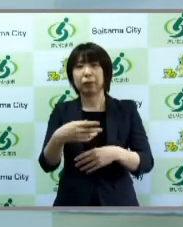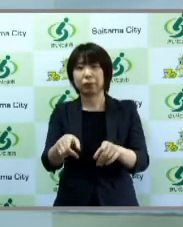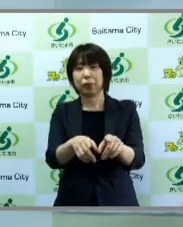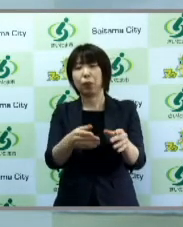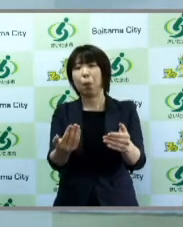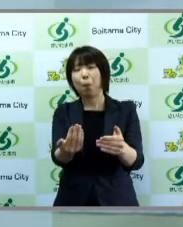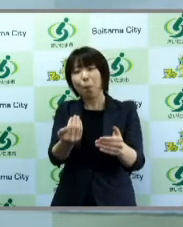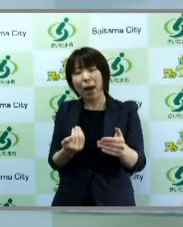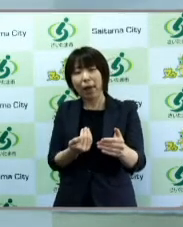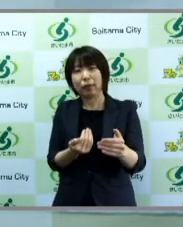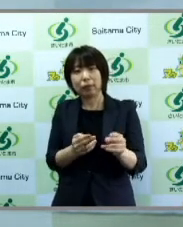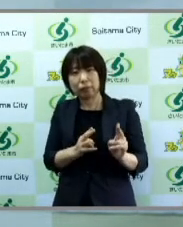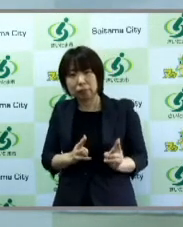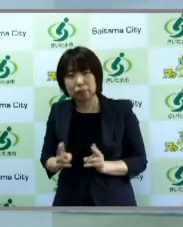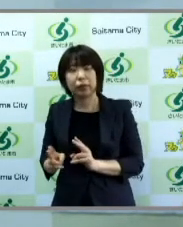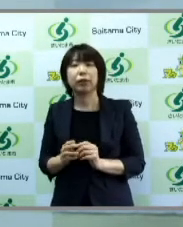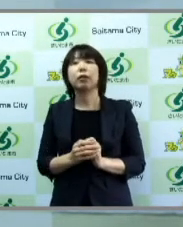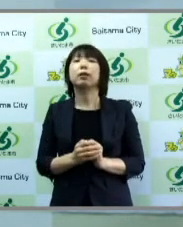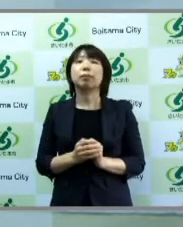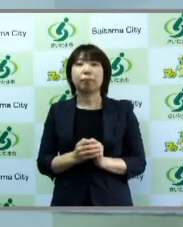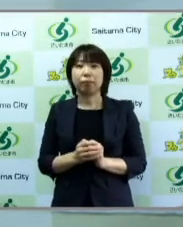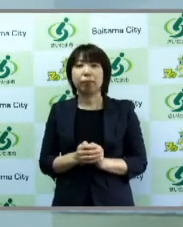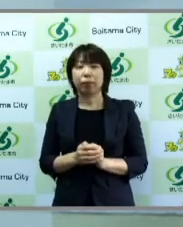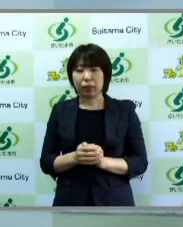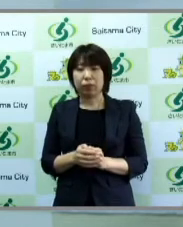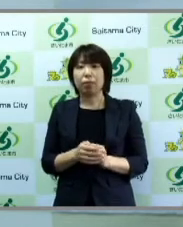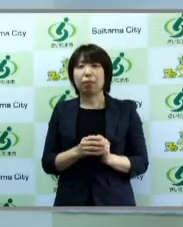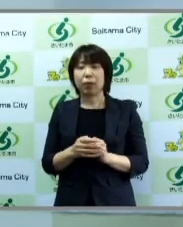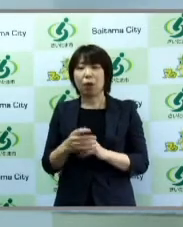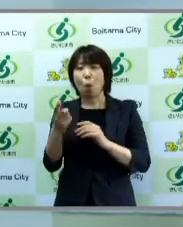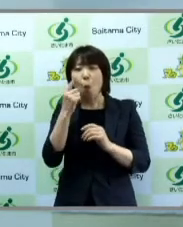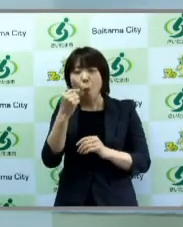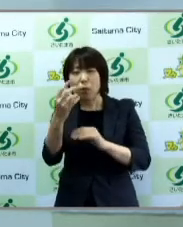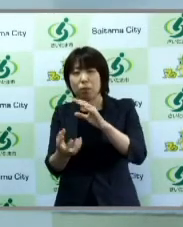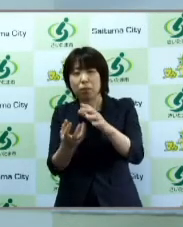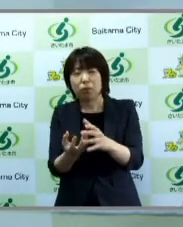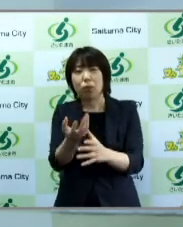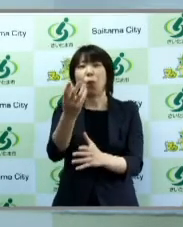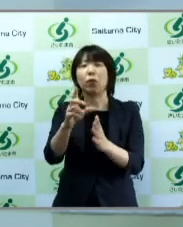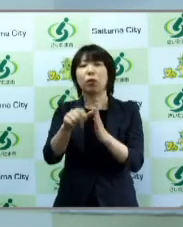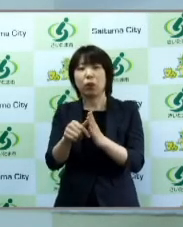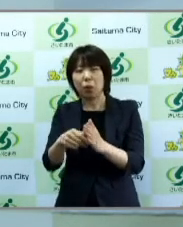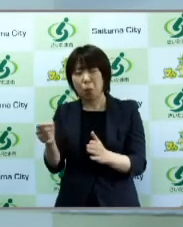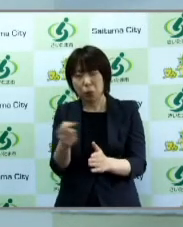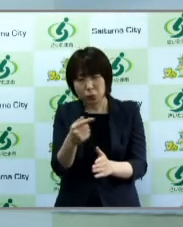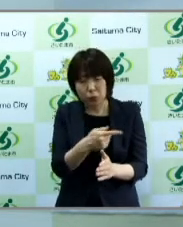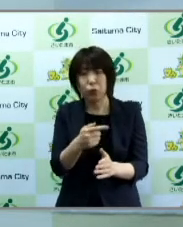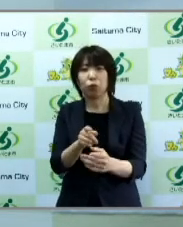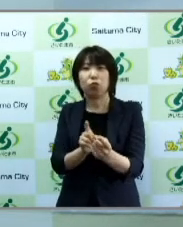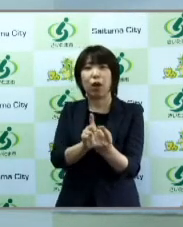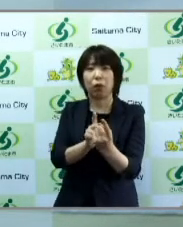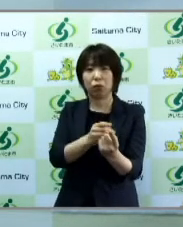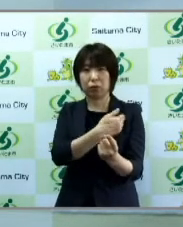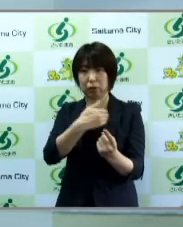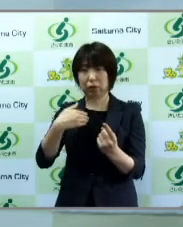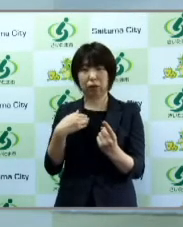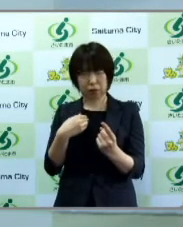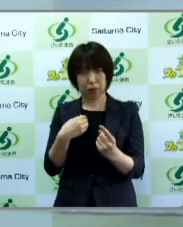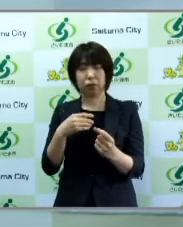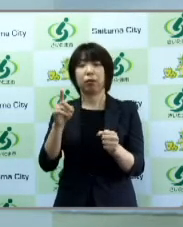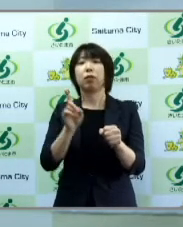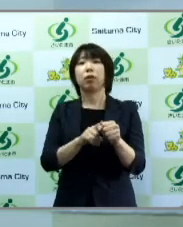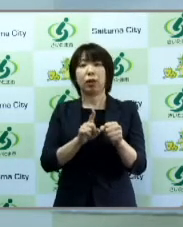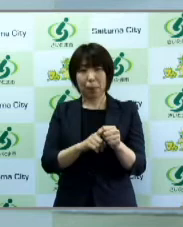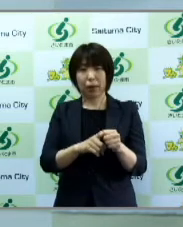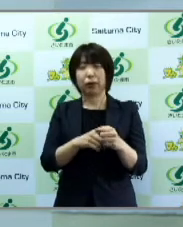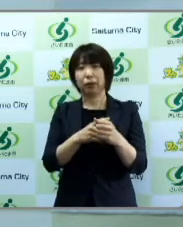には一刻も早く復旧できるよう委託事業者と総合連携を強化をしてまいります。私